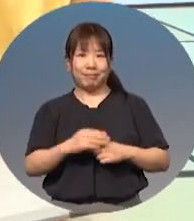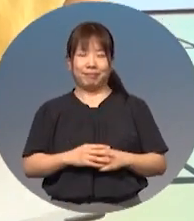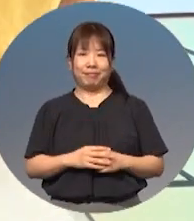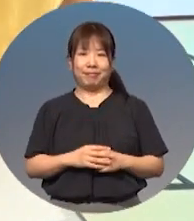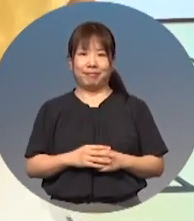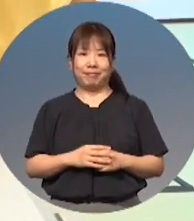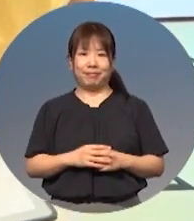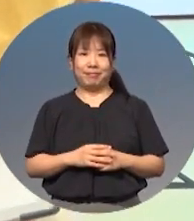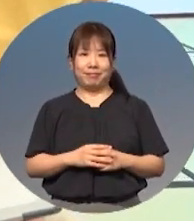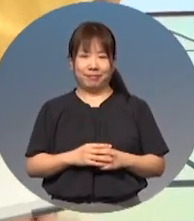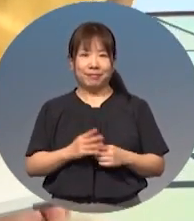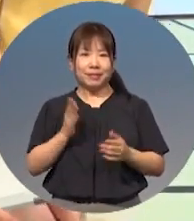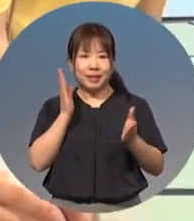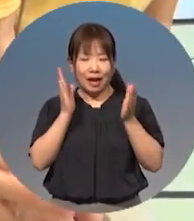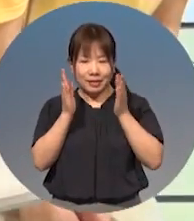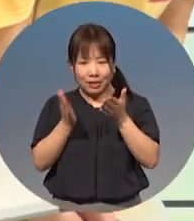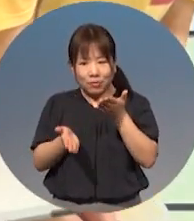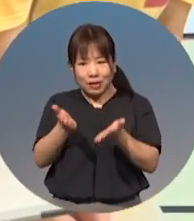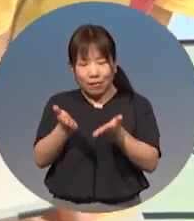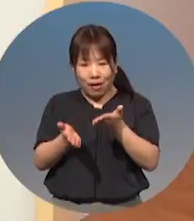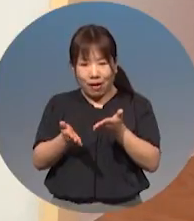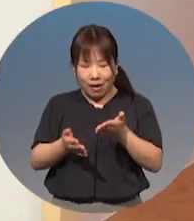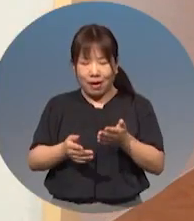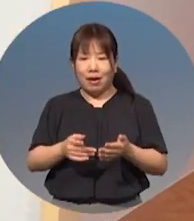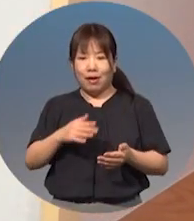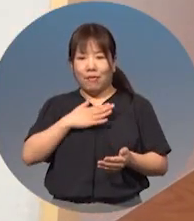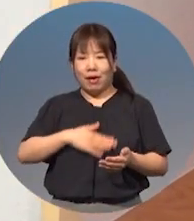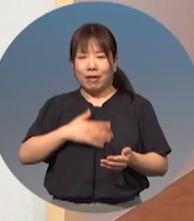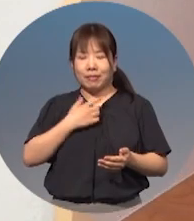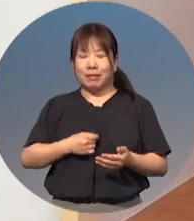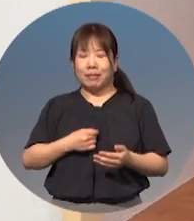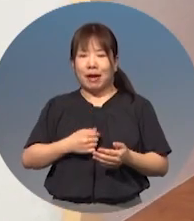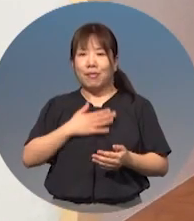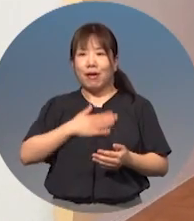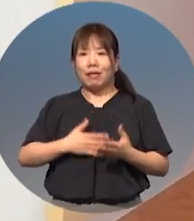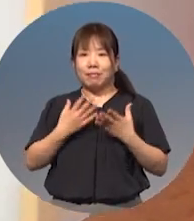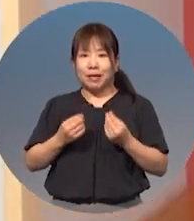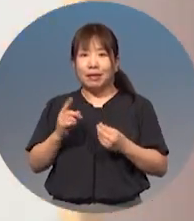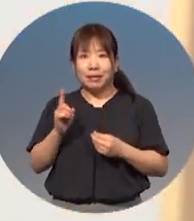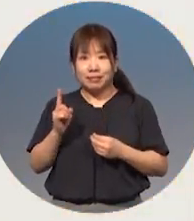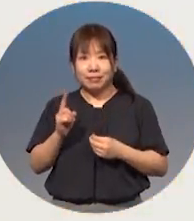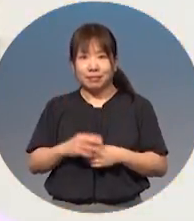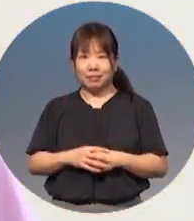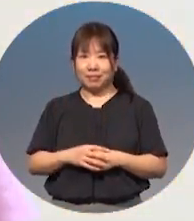赤ちゃんのお世話をしてみてわかったことがありますか頑張ってありがとう